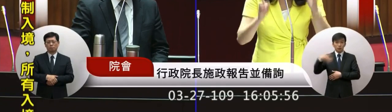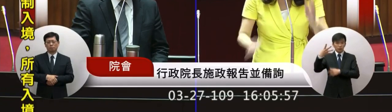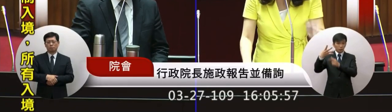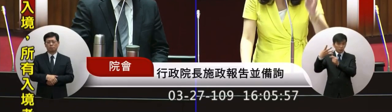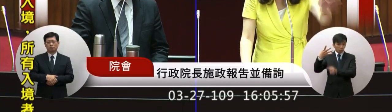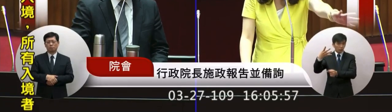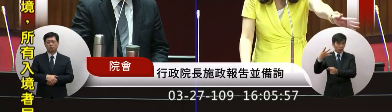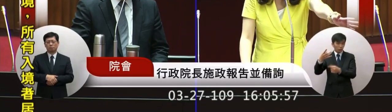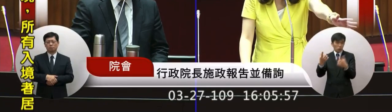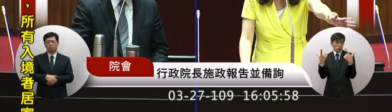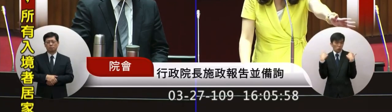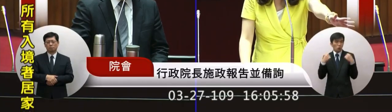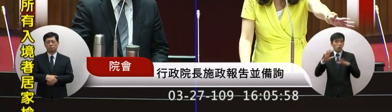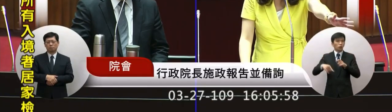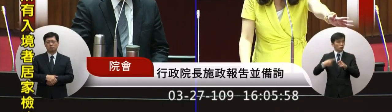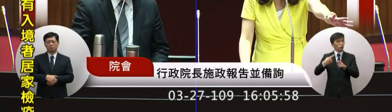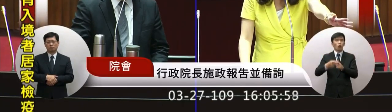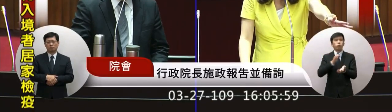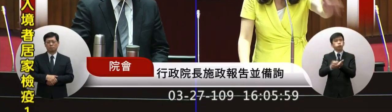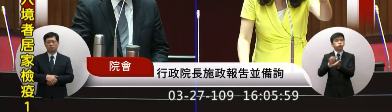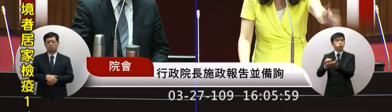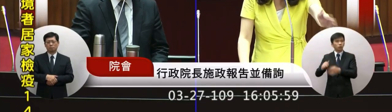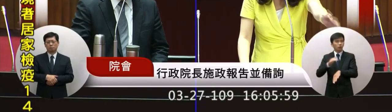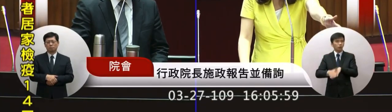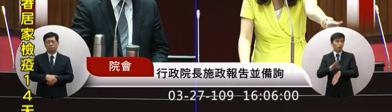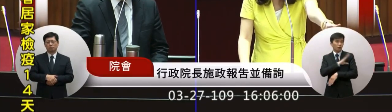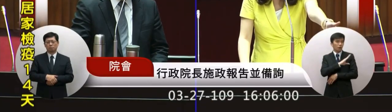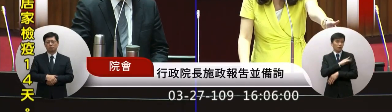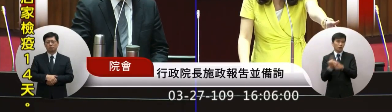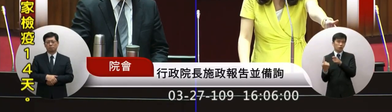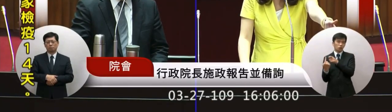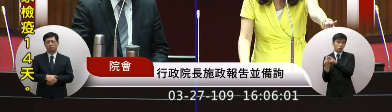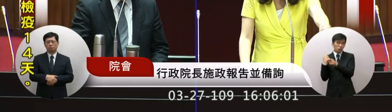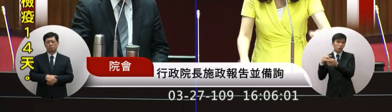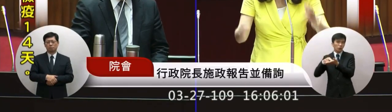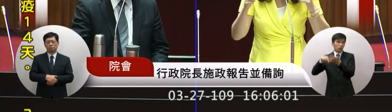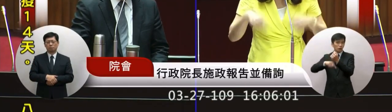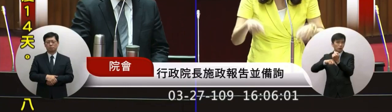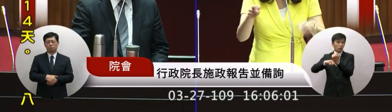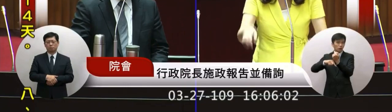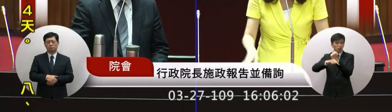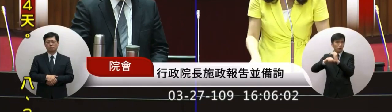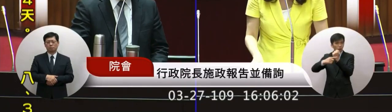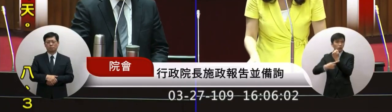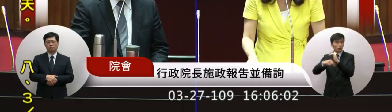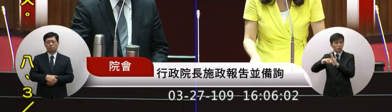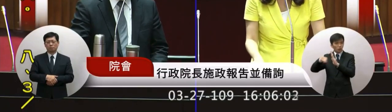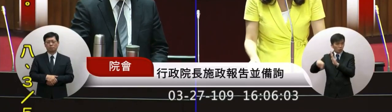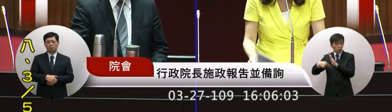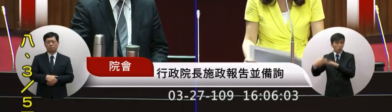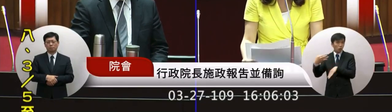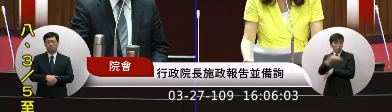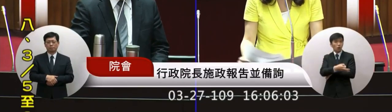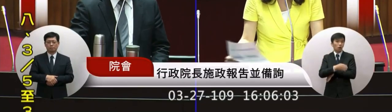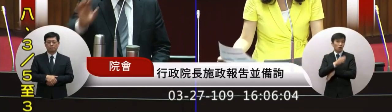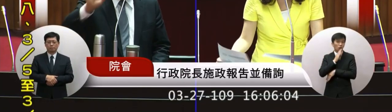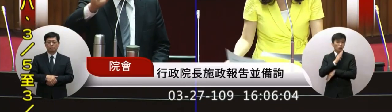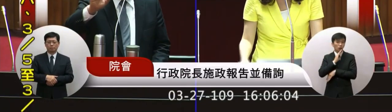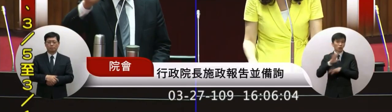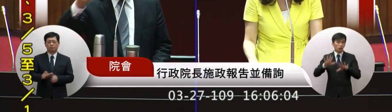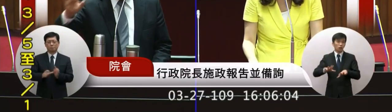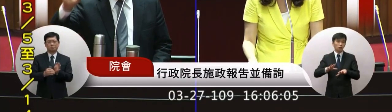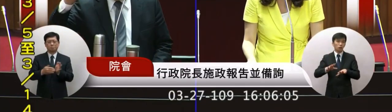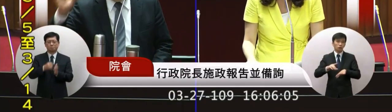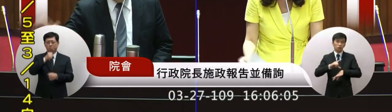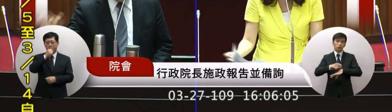你今年政府本来就爱开掉的钱啊！去年你换伊给恁的预算啊！啊，你现在400亿，你才袂落去做。 其实今